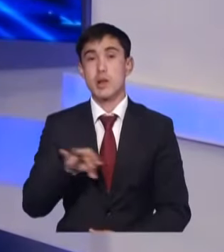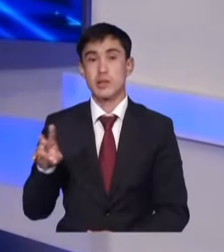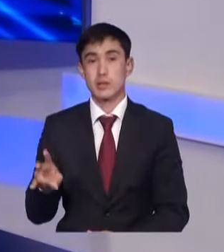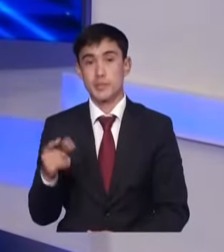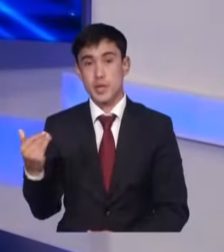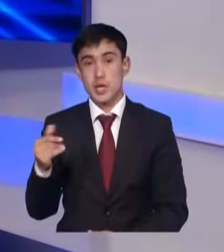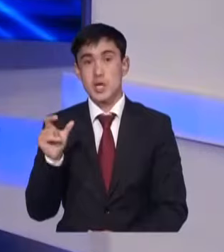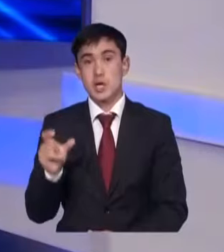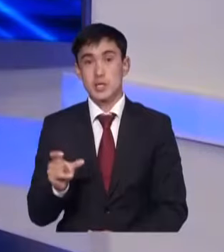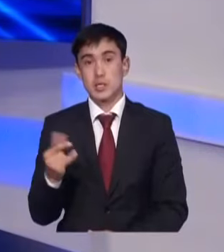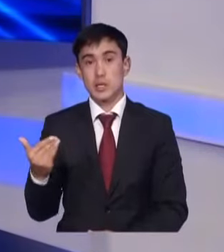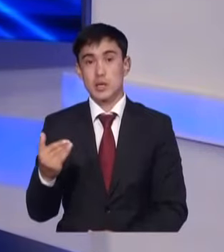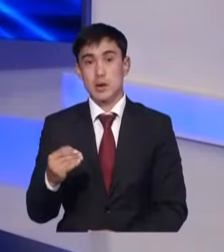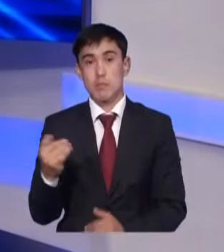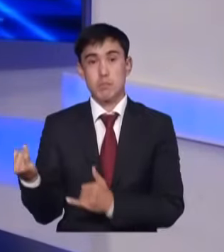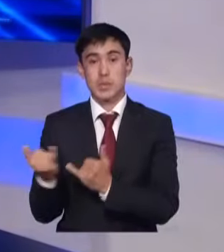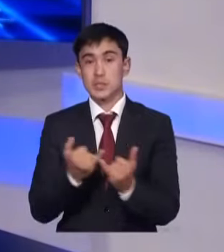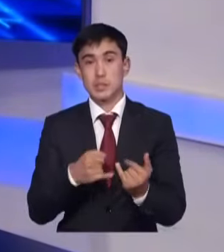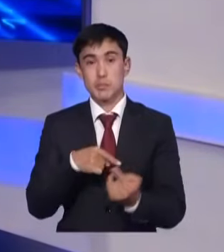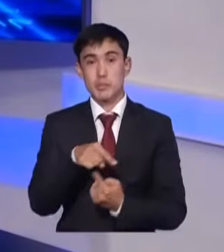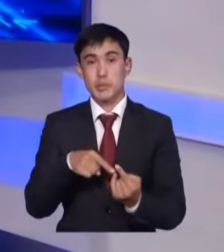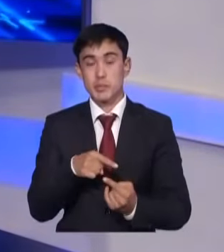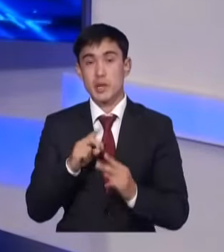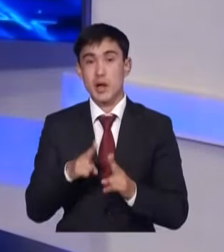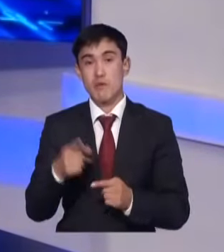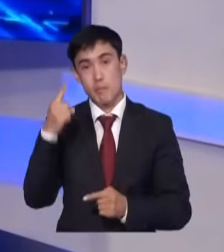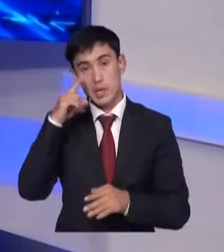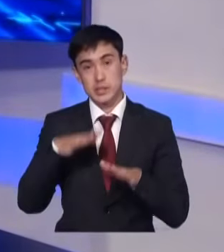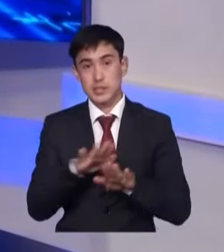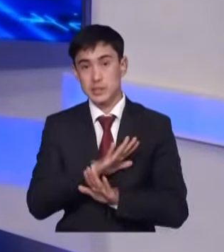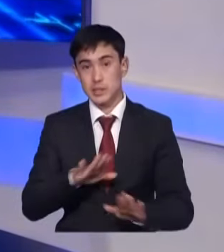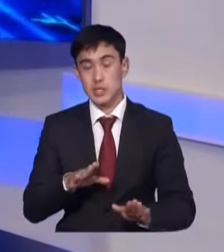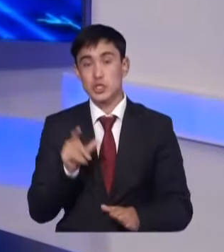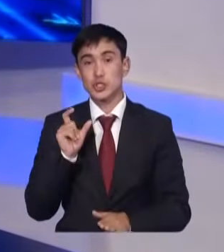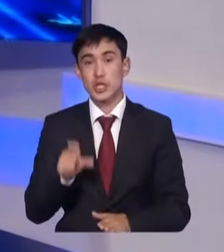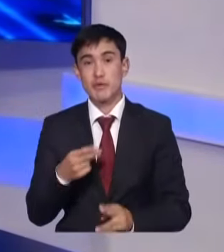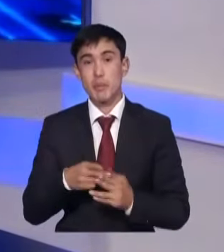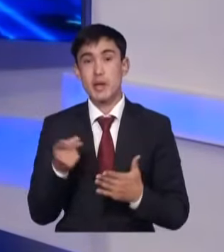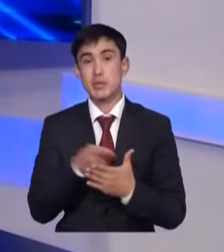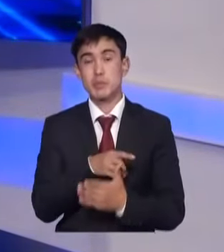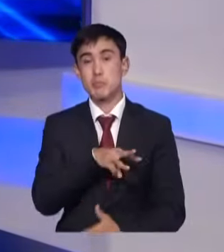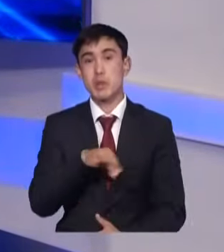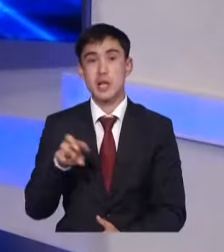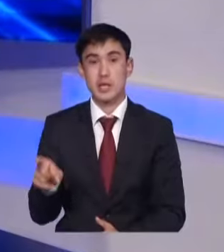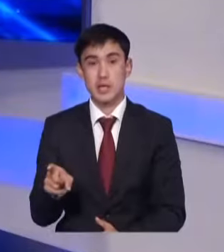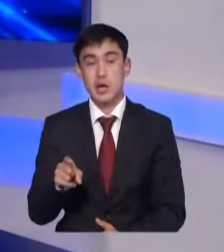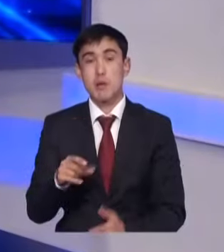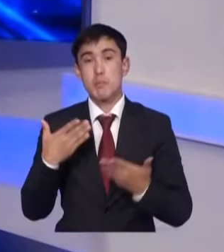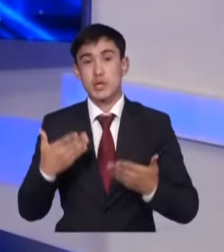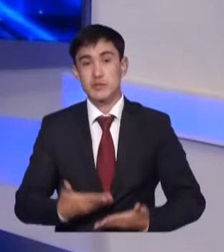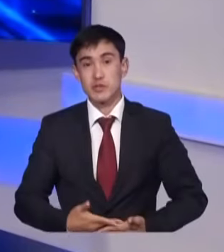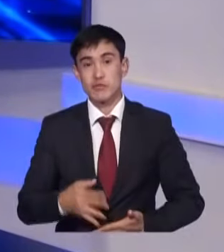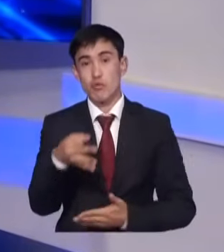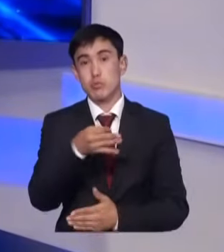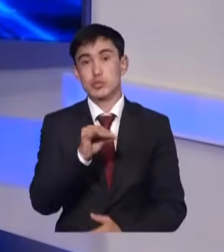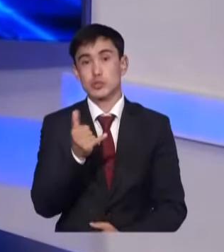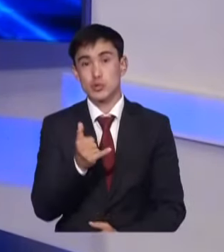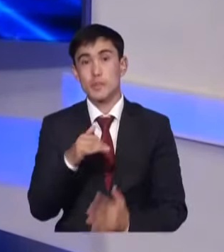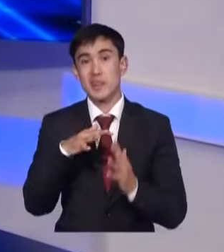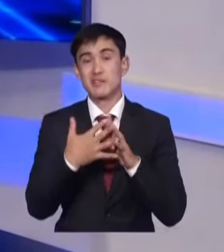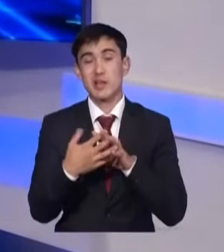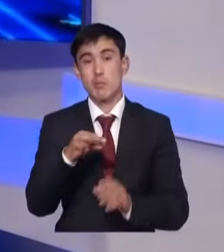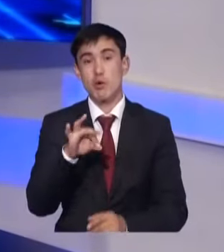Фермер-миллионер. И речь идет не о благосостоянии предпринимателя, как вам показалось, а о человеке по имени миллионер, проживающем в области ЖТСУ в